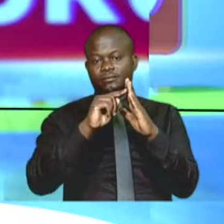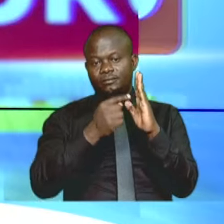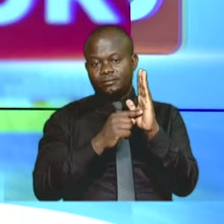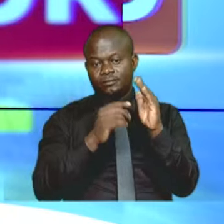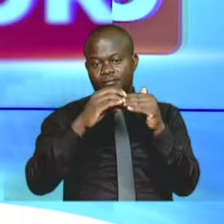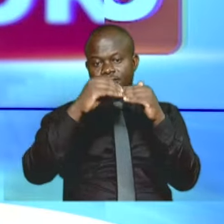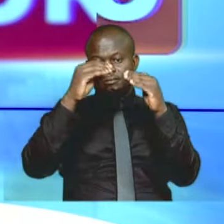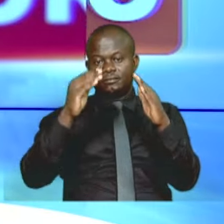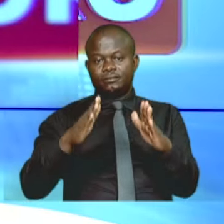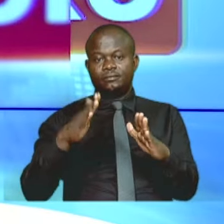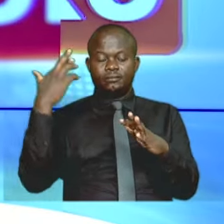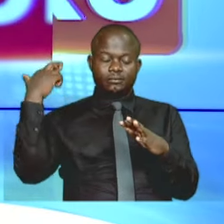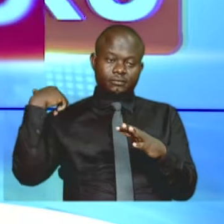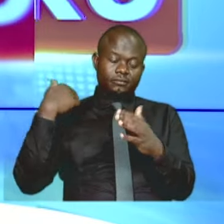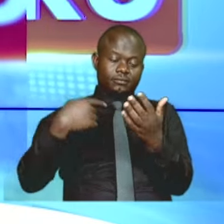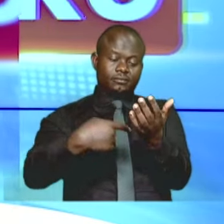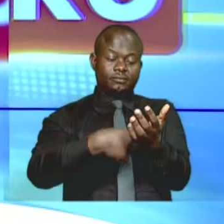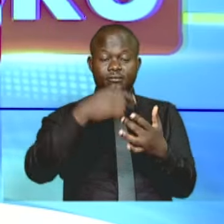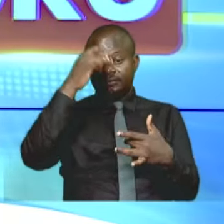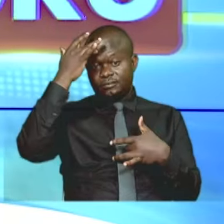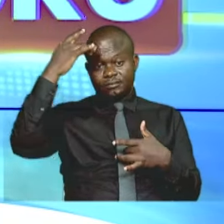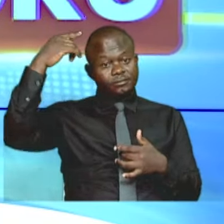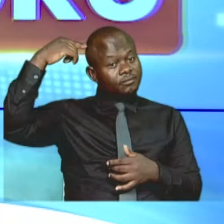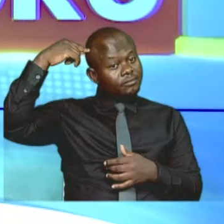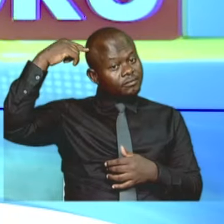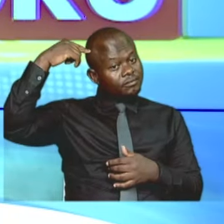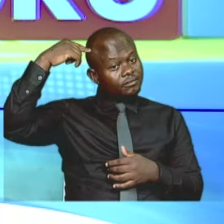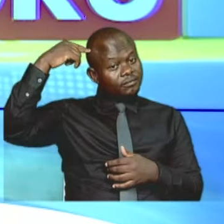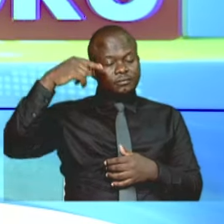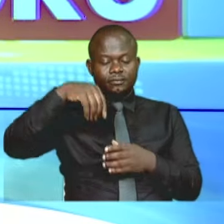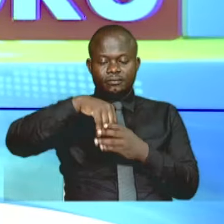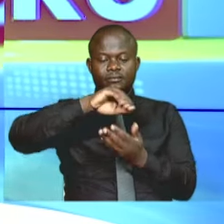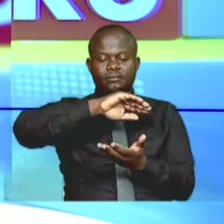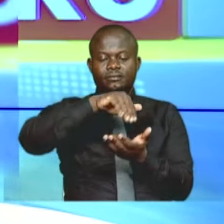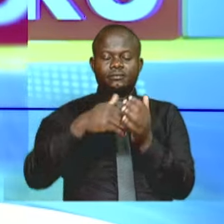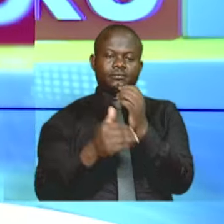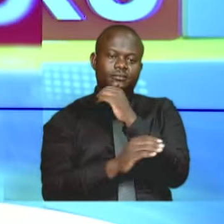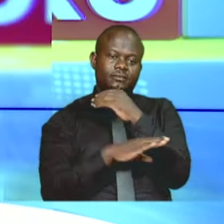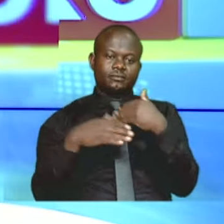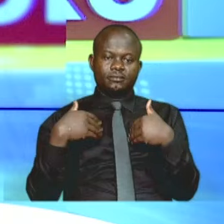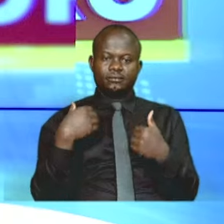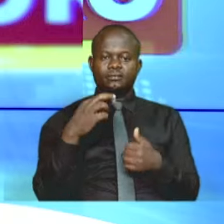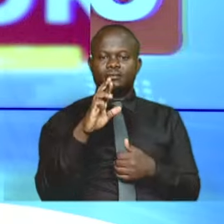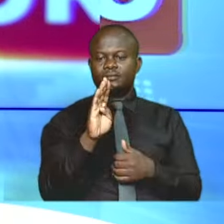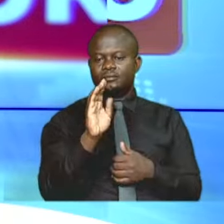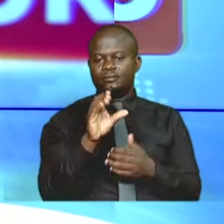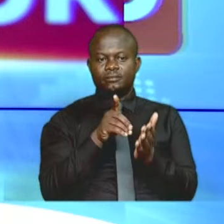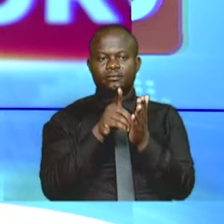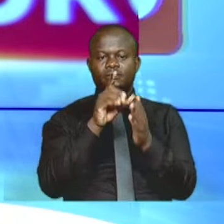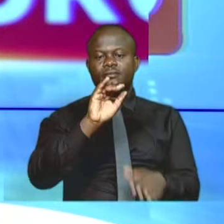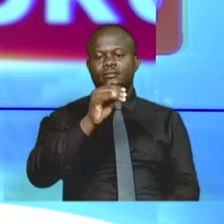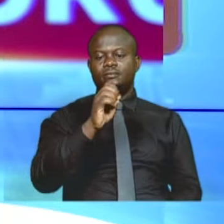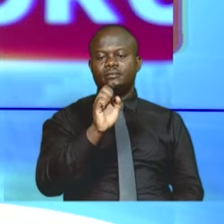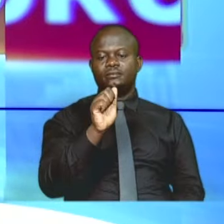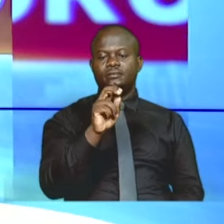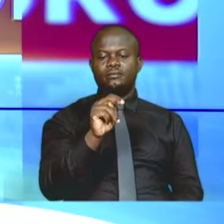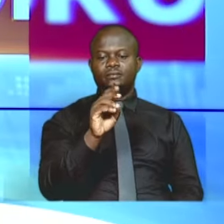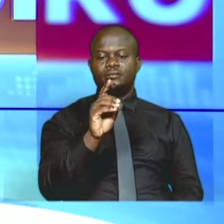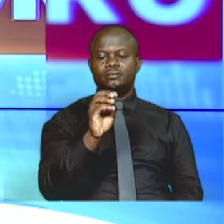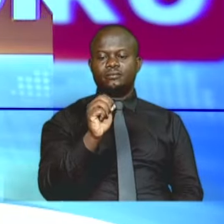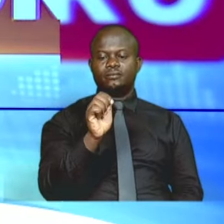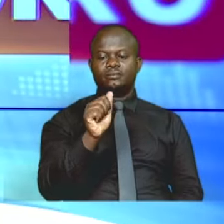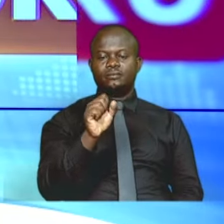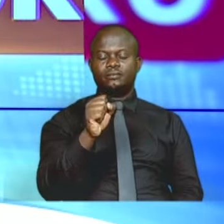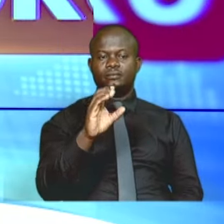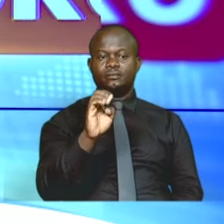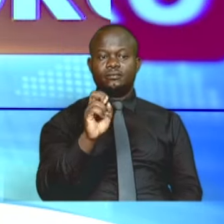umuyobozi ushinzwe ubuvuzi bw'indwara zo mu mutwe mu kigo cy'igihugu cy'ubuzima RBC Dr Jean Damascene yamuremye avuga